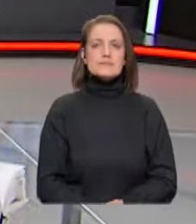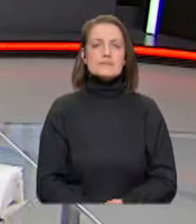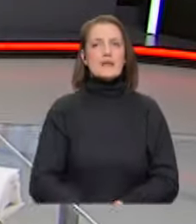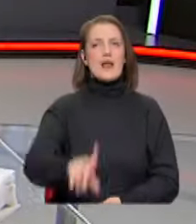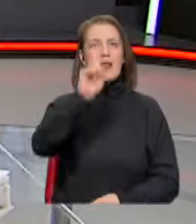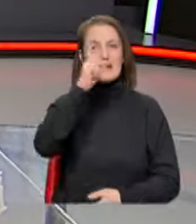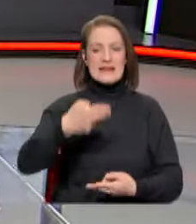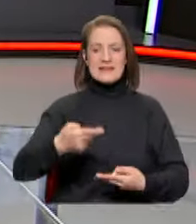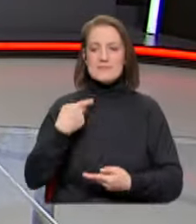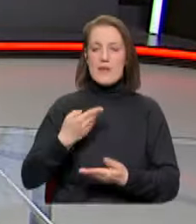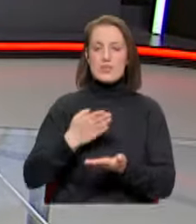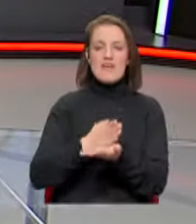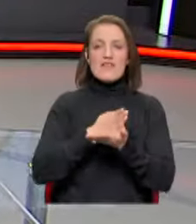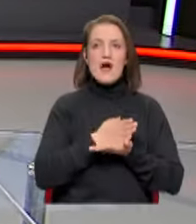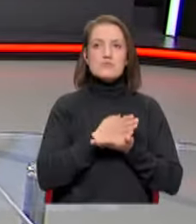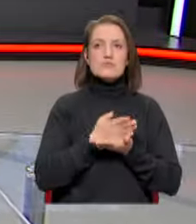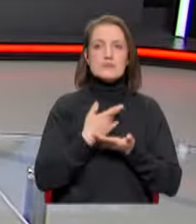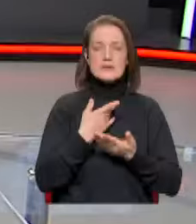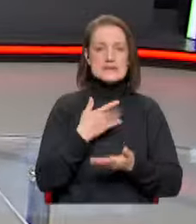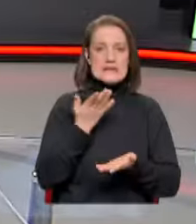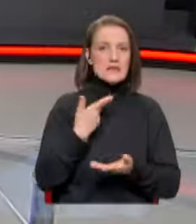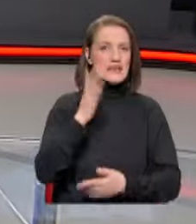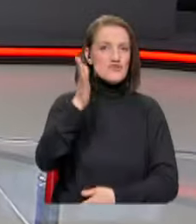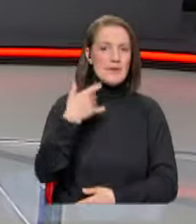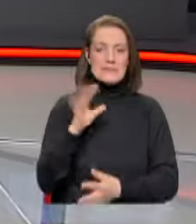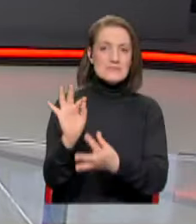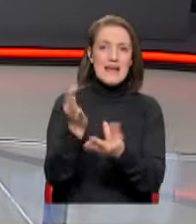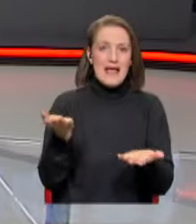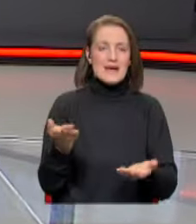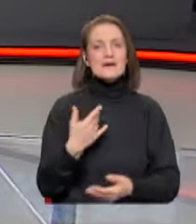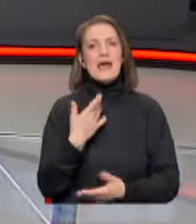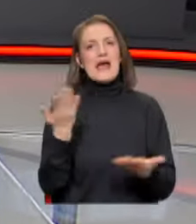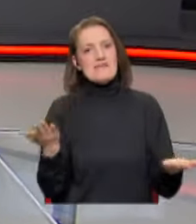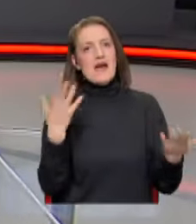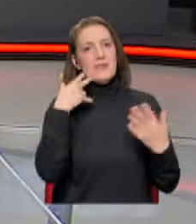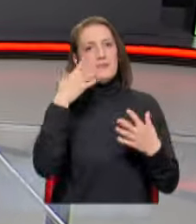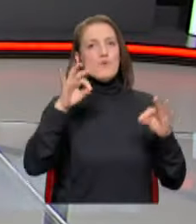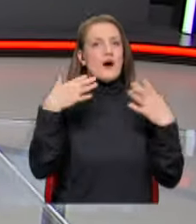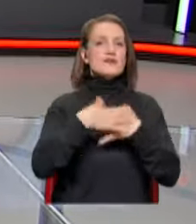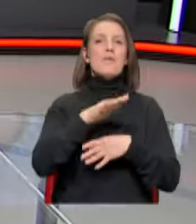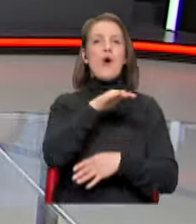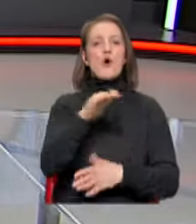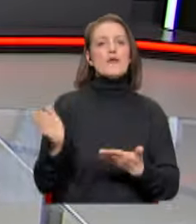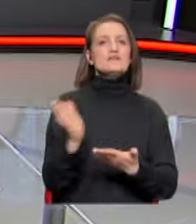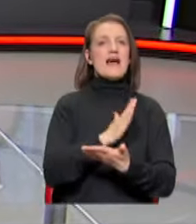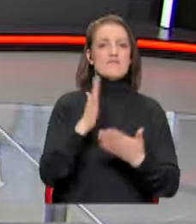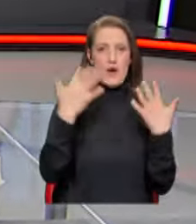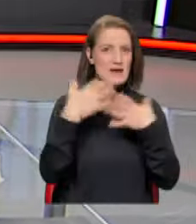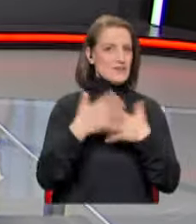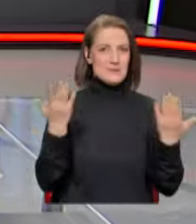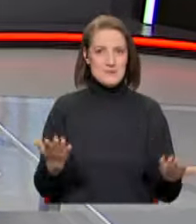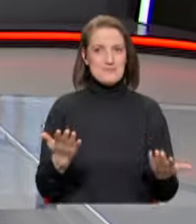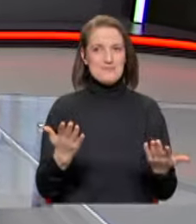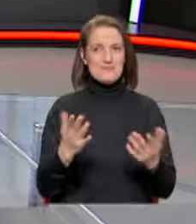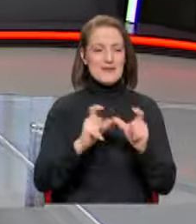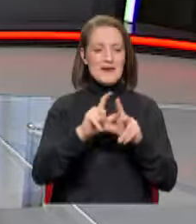Allah'tan davetiye göndermiyorlar tak tören neyle gideriz biz ya Evet efendim bu akşam orta sayfa akşamı